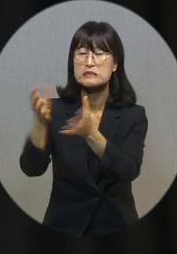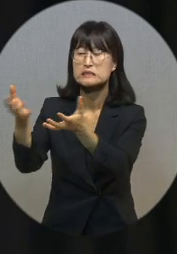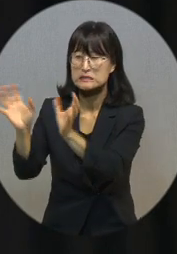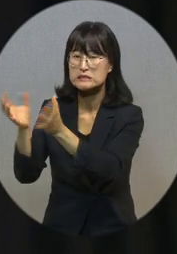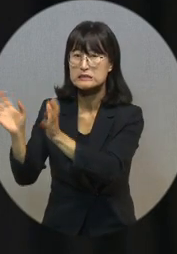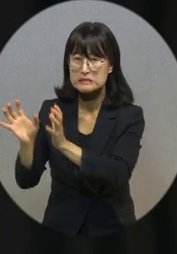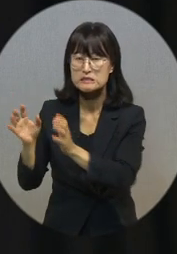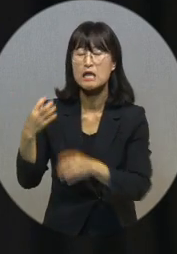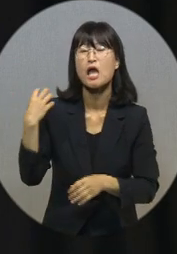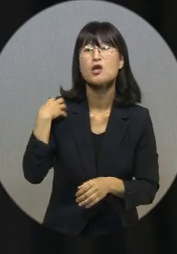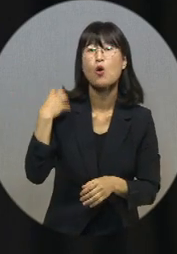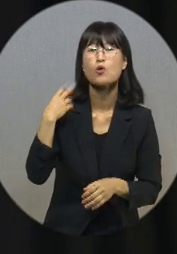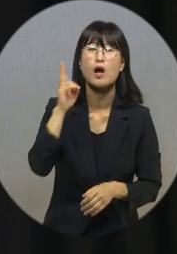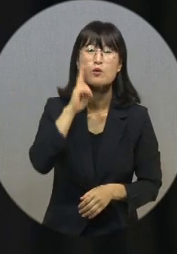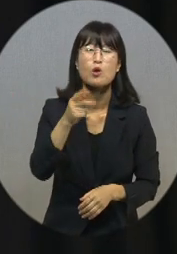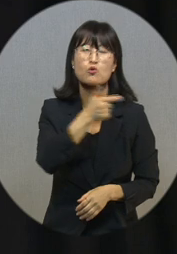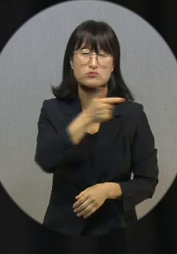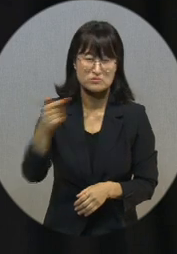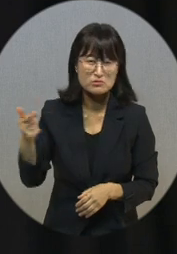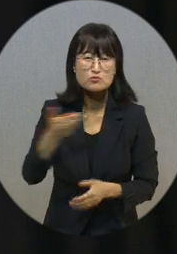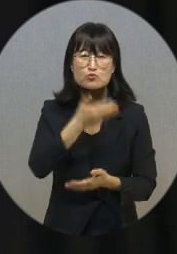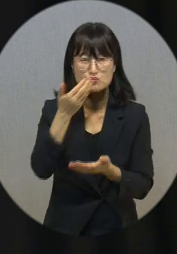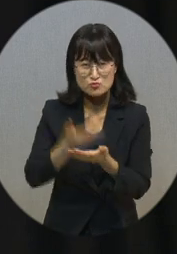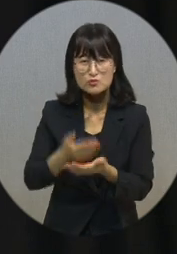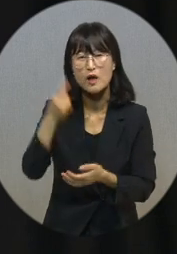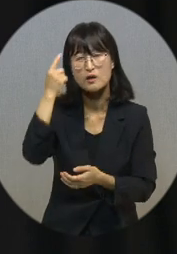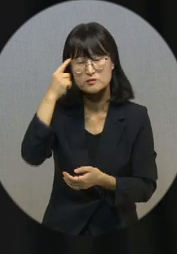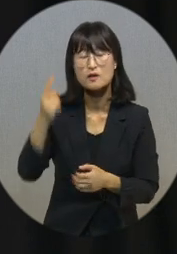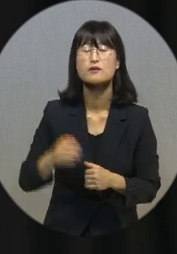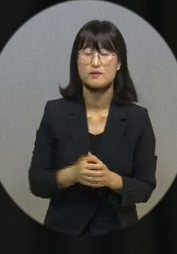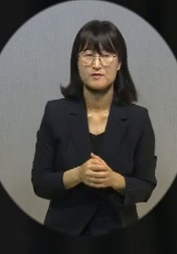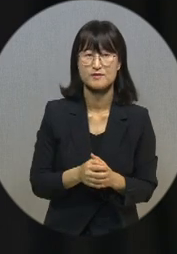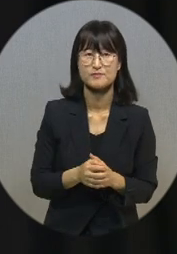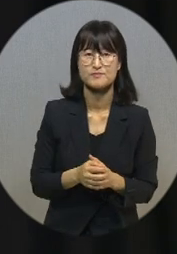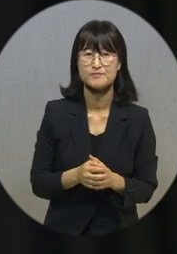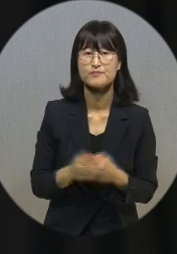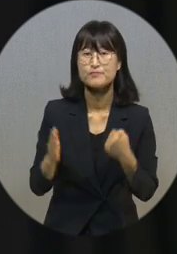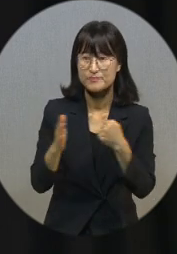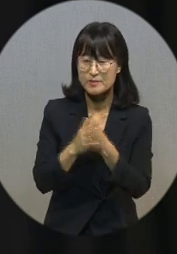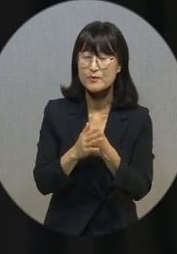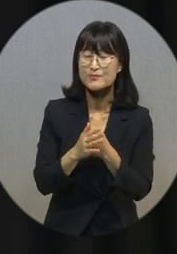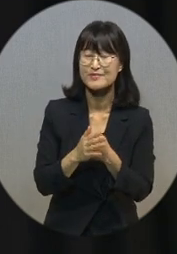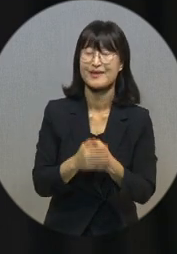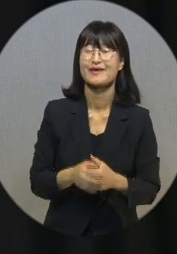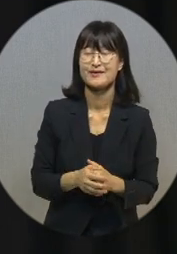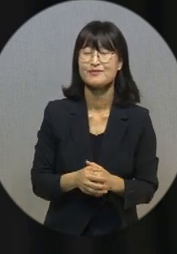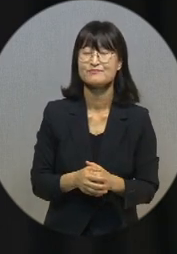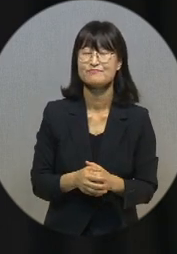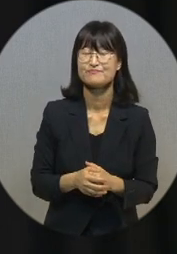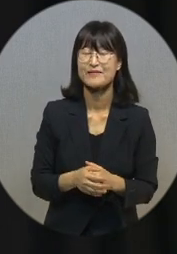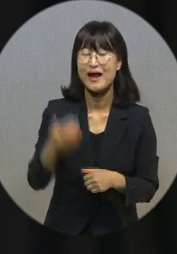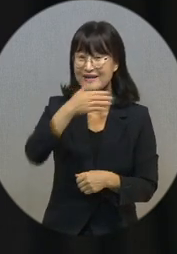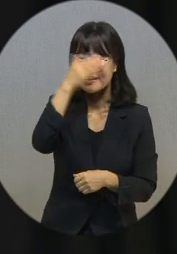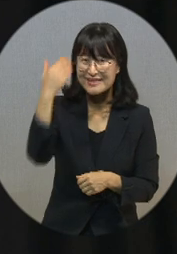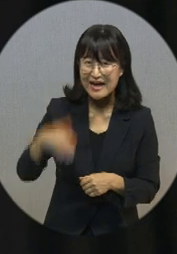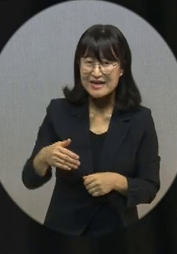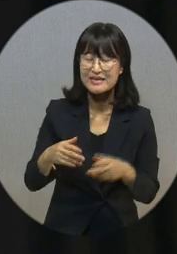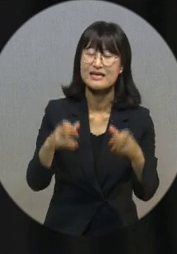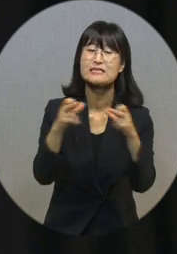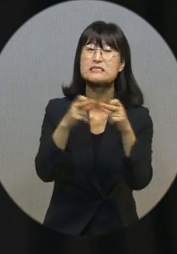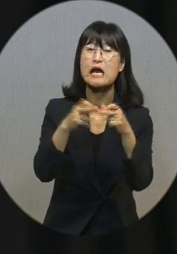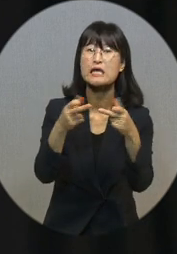중요하게 생각하고 있다고 생각을 네. 하고 있고 그래서 어떻게 보면은 너무 감사하게도 장애인 단체